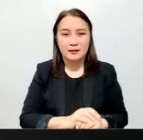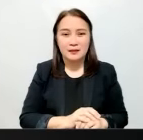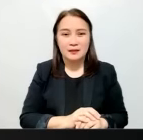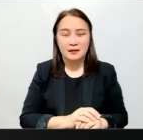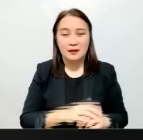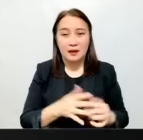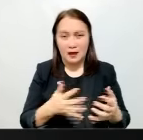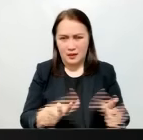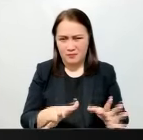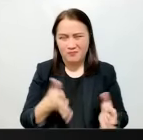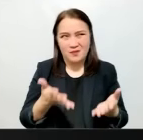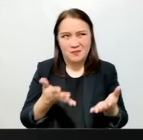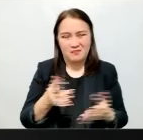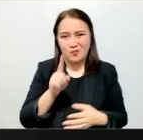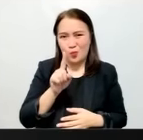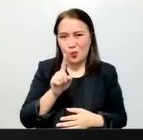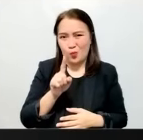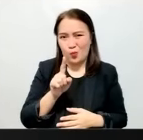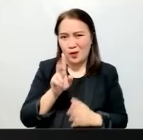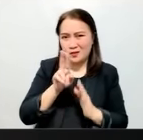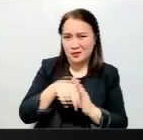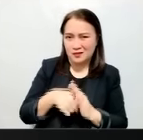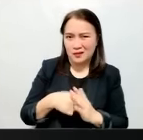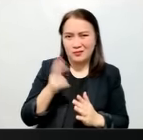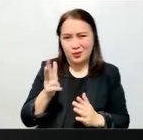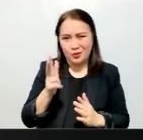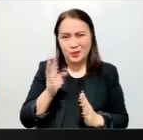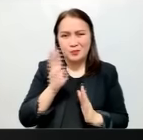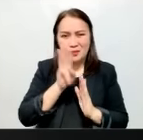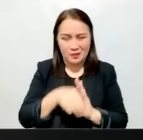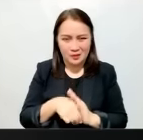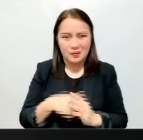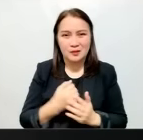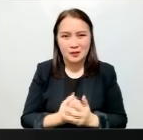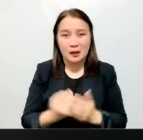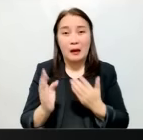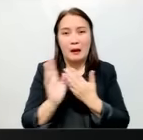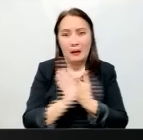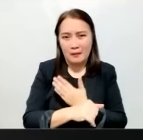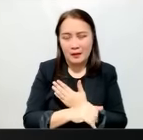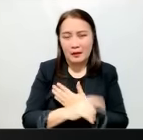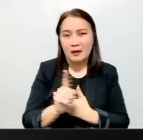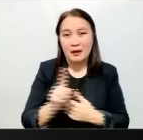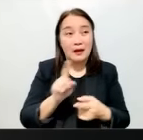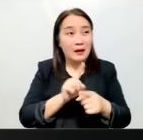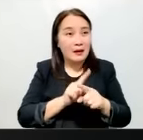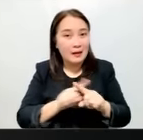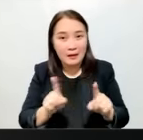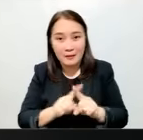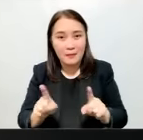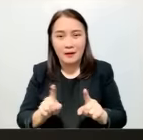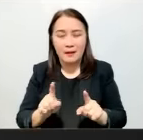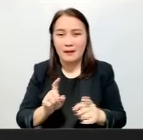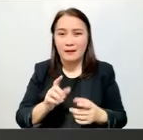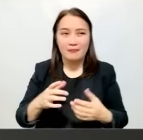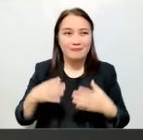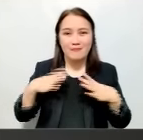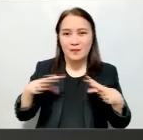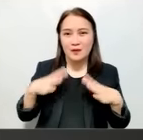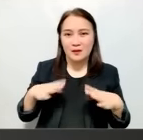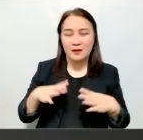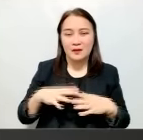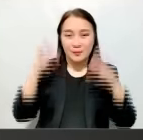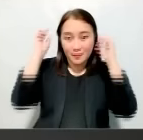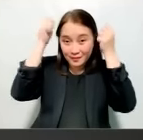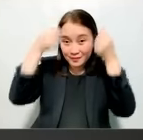ang higit isa't kalahating oras, bumalik ang naturang lalaki pero iba ang suot niya at nakatalukbong pa ng tuwalya. Ilang saglit